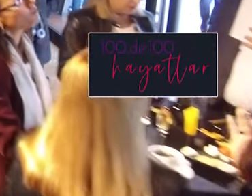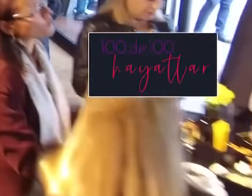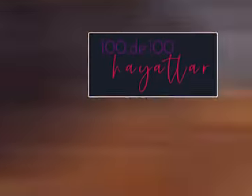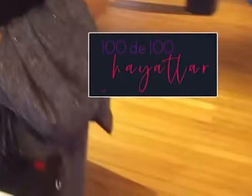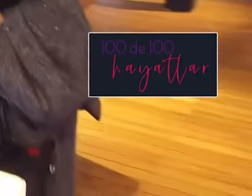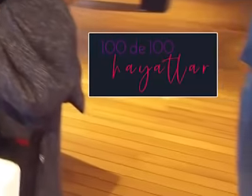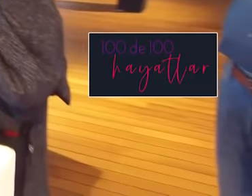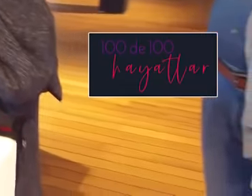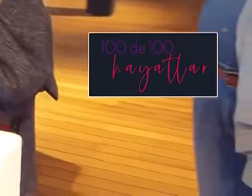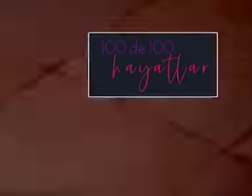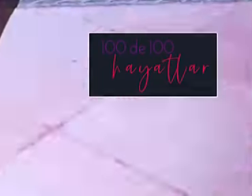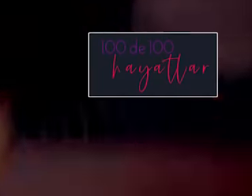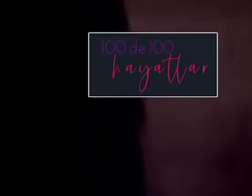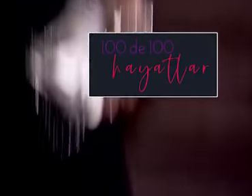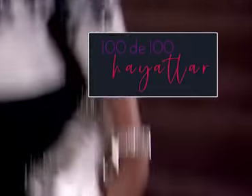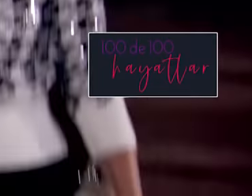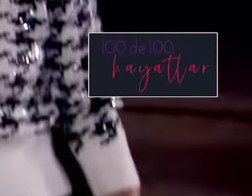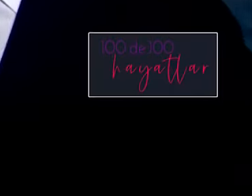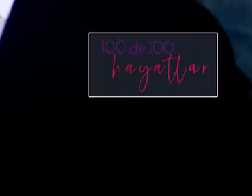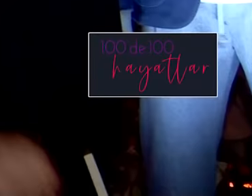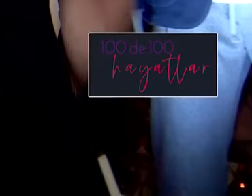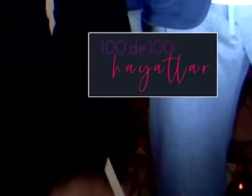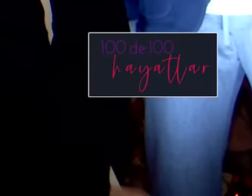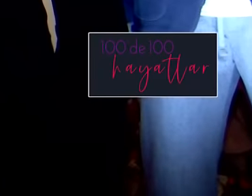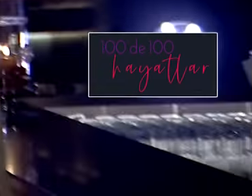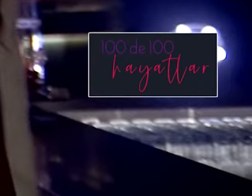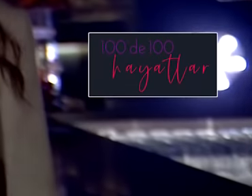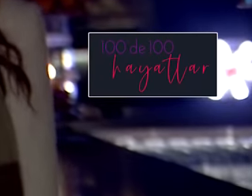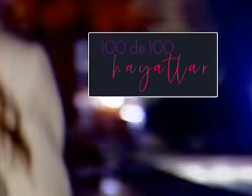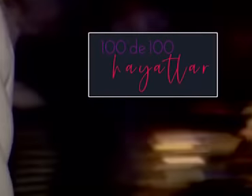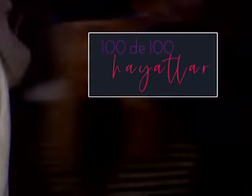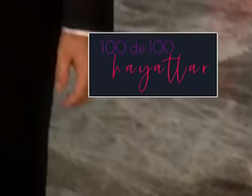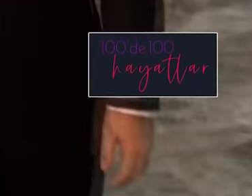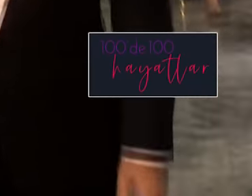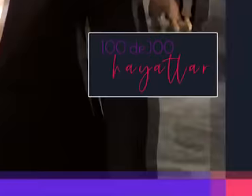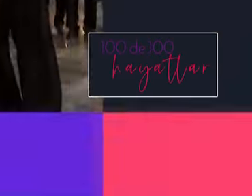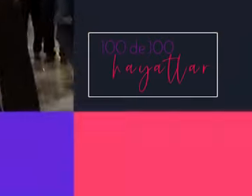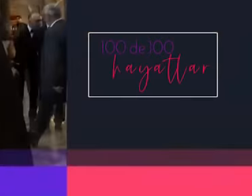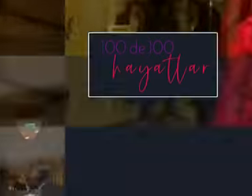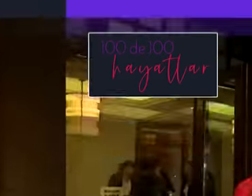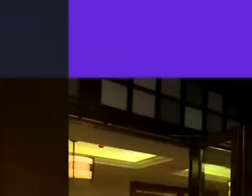Cemiyet ve iş dünyasından çok özel görüntüler ve haberler TV 100 ekranlarında.